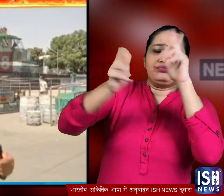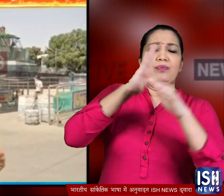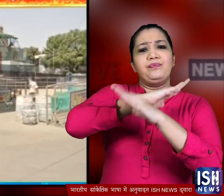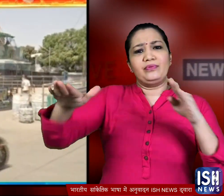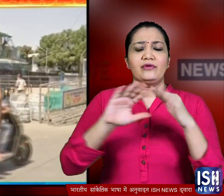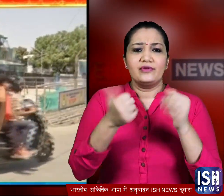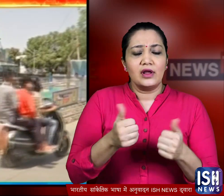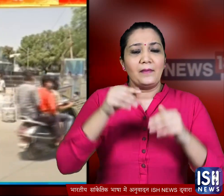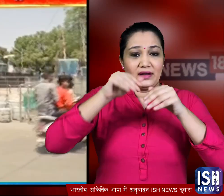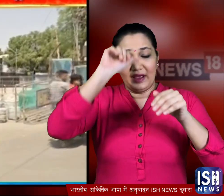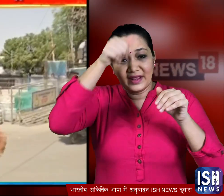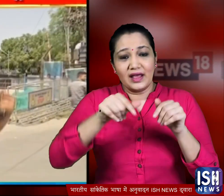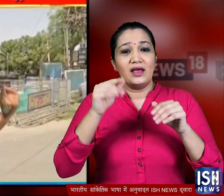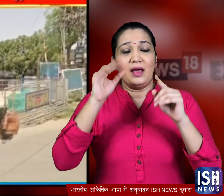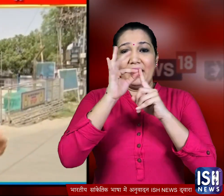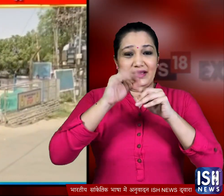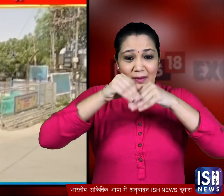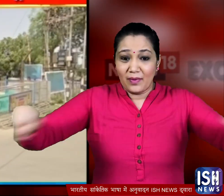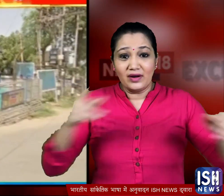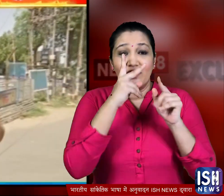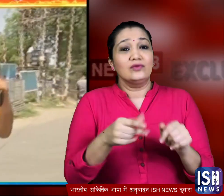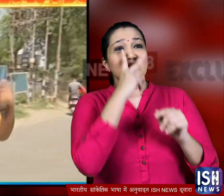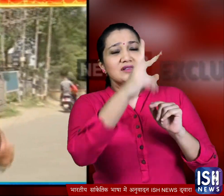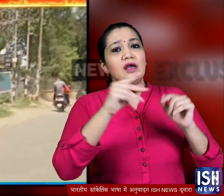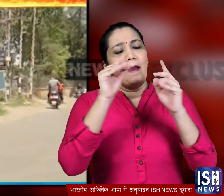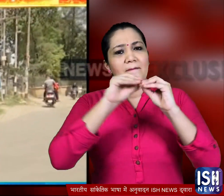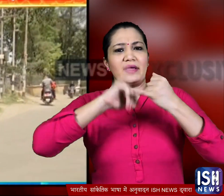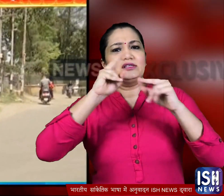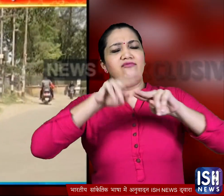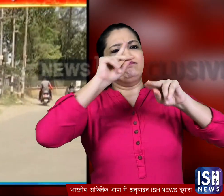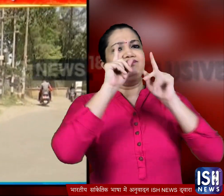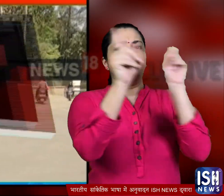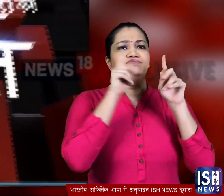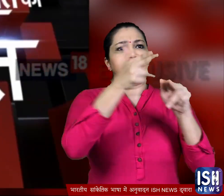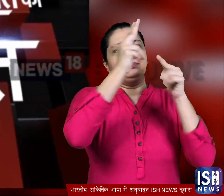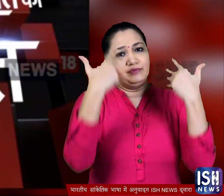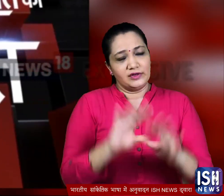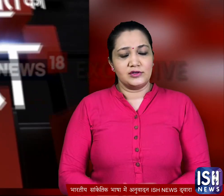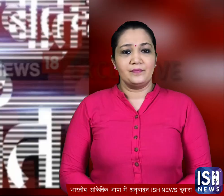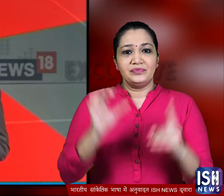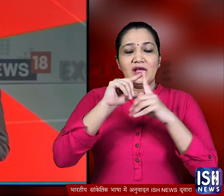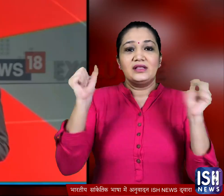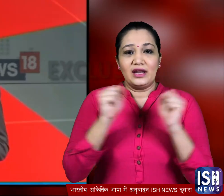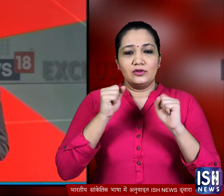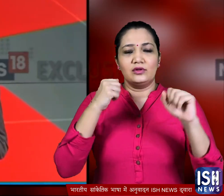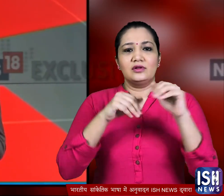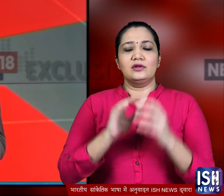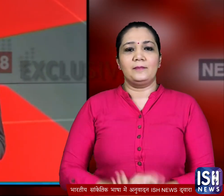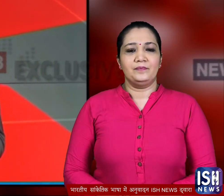मार गिराया जाएगा, लेकिन अंतर्राष्ट्रीय सीमा पर आज सुबह जो एक ड्रोन देखा गया उसके ऊपर भी बीएसएफ ने फायरिंग की थी। देहरादून